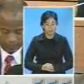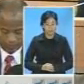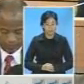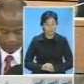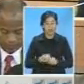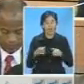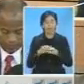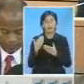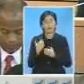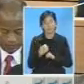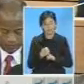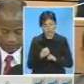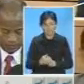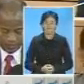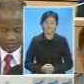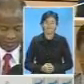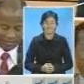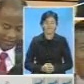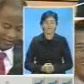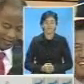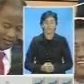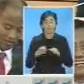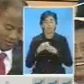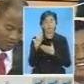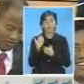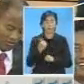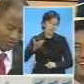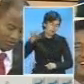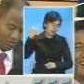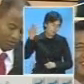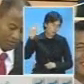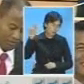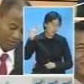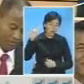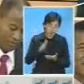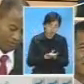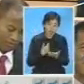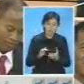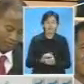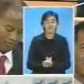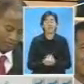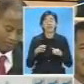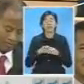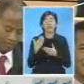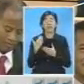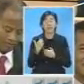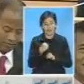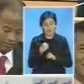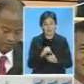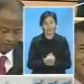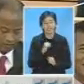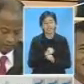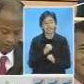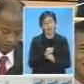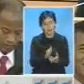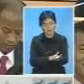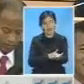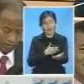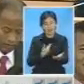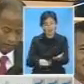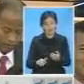รรคประชาธิปัตย์ซึ่งเราถือว่าเป็นพรรคที่เก่าแก่ครับเป็นพรรคที่ทำงานคู่กับสังคมไทยมายาวน